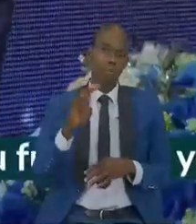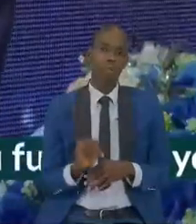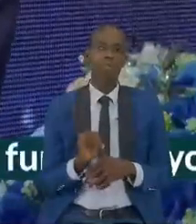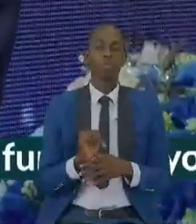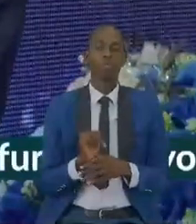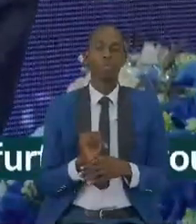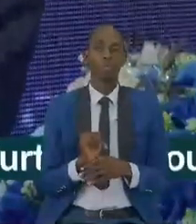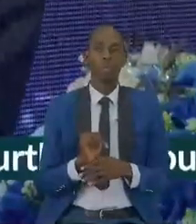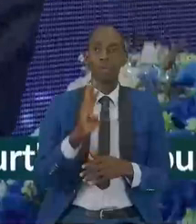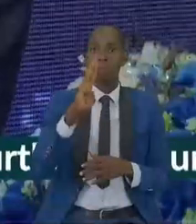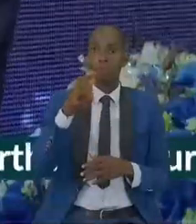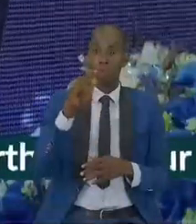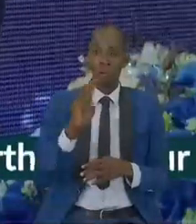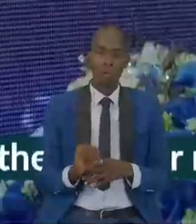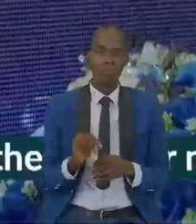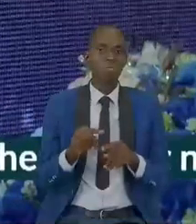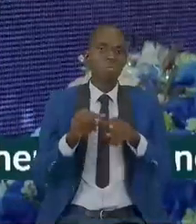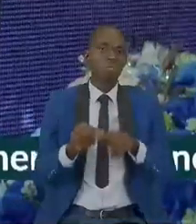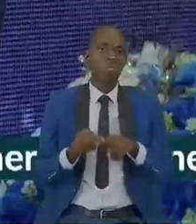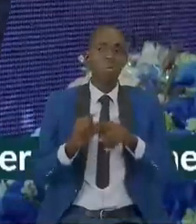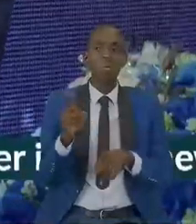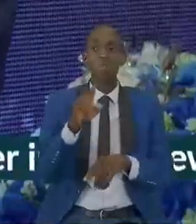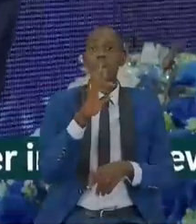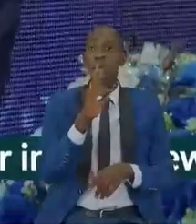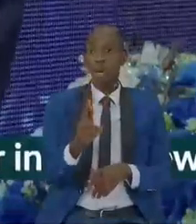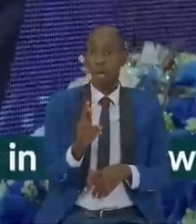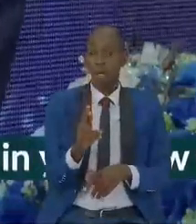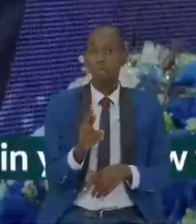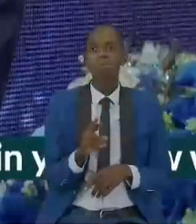chaque pays, à chaque région.